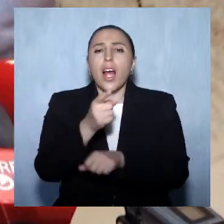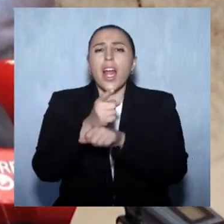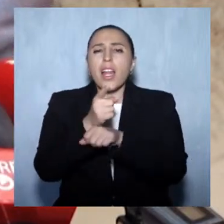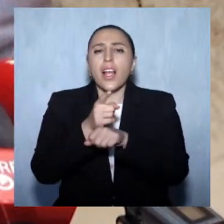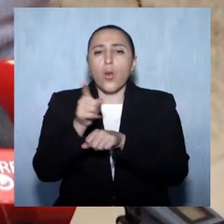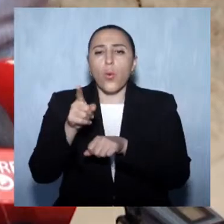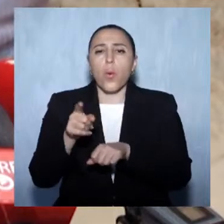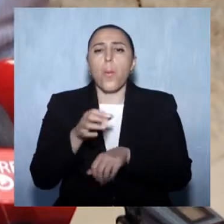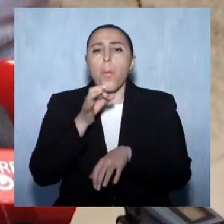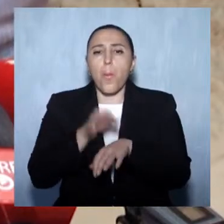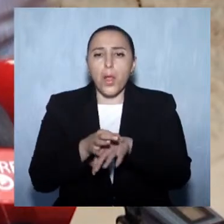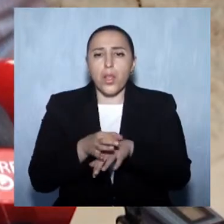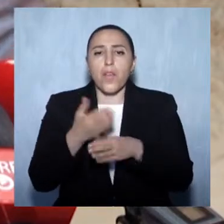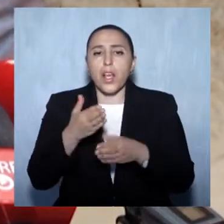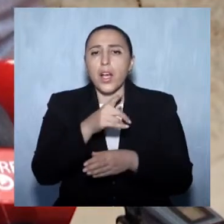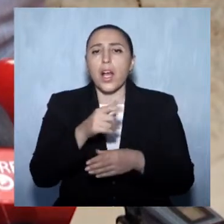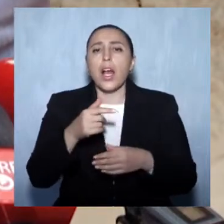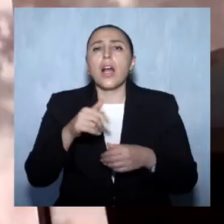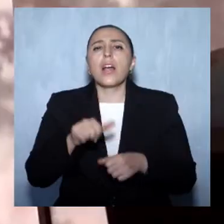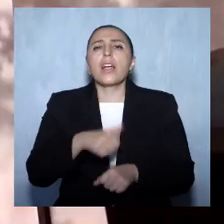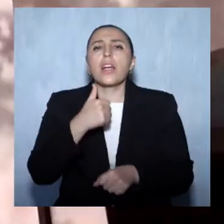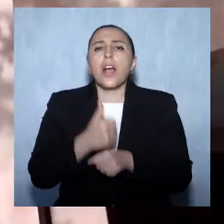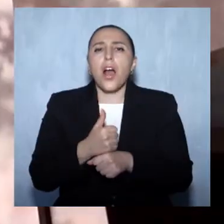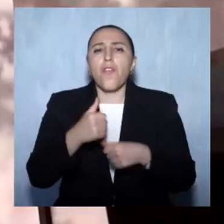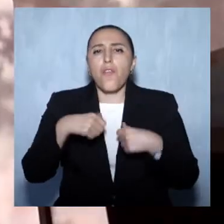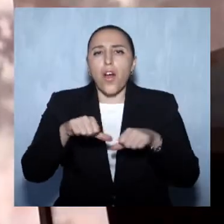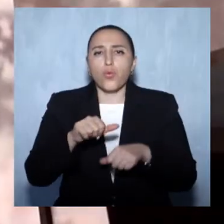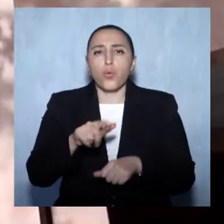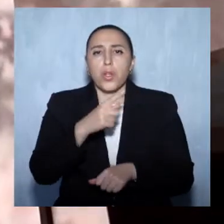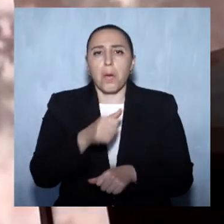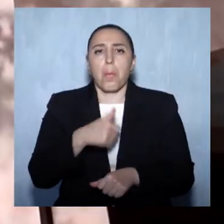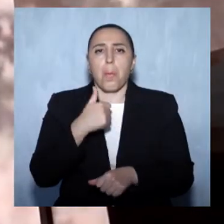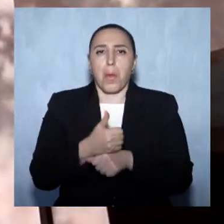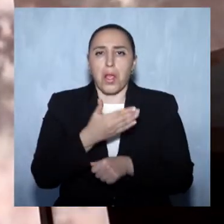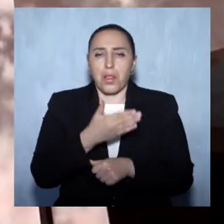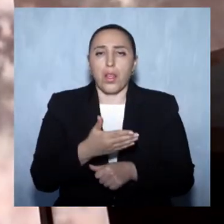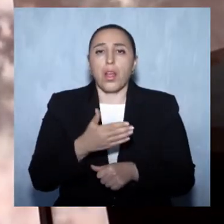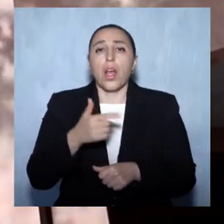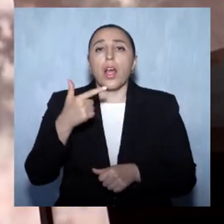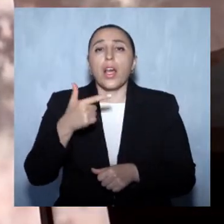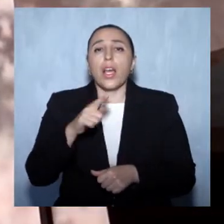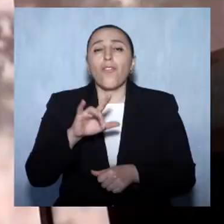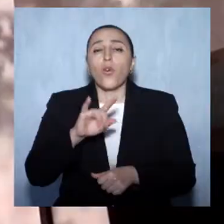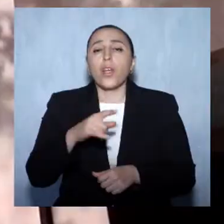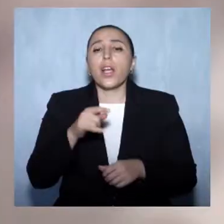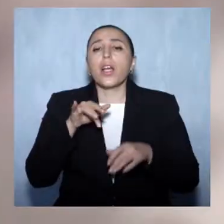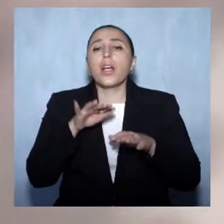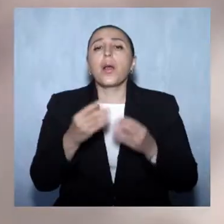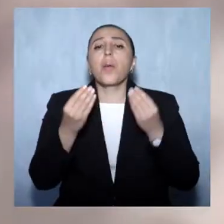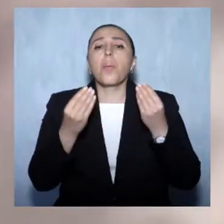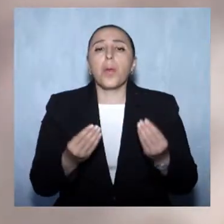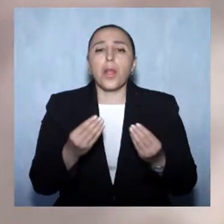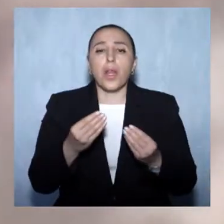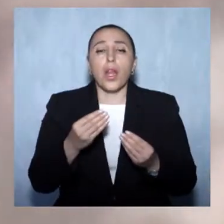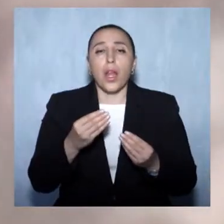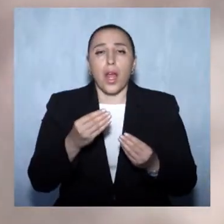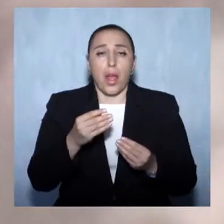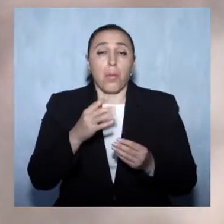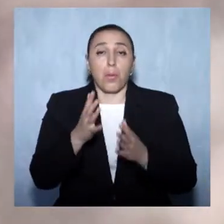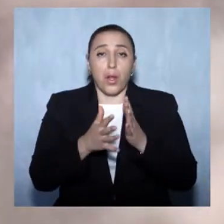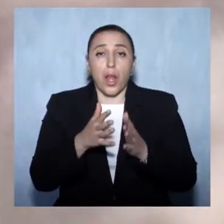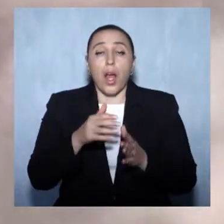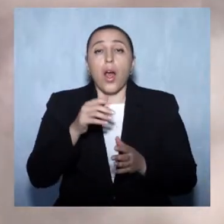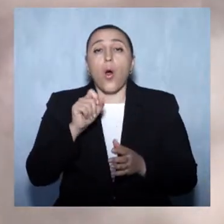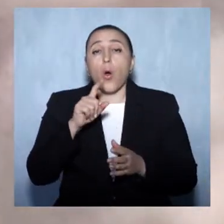Հանրապետության Պաշտպանության նախարարությունում գլխավոր վարչության պետն է Հրետանու։ Քնչական կոմիտեն եզրահանգել է, որ Գևորգյանի անգործության հետևանքով անցած հոկտեմբերին